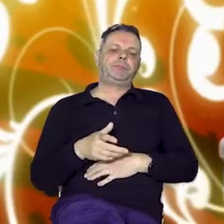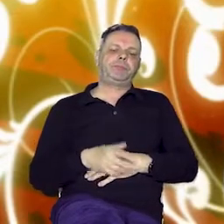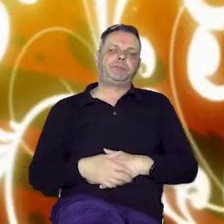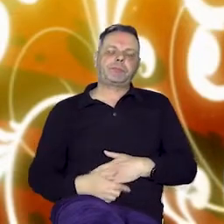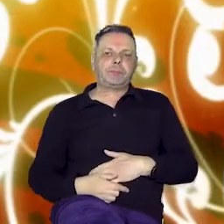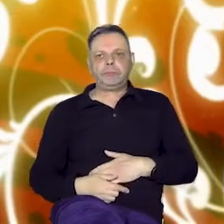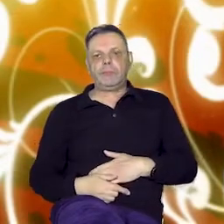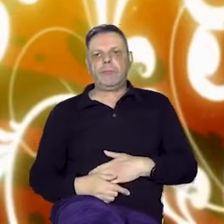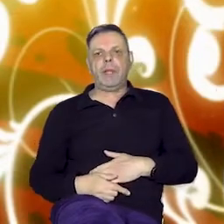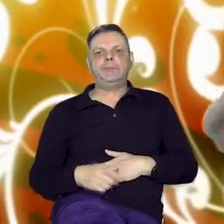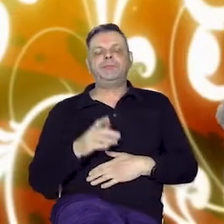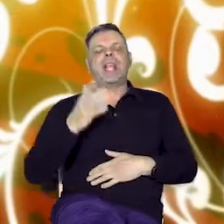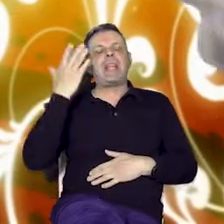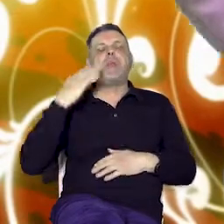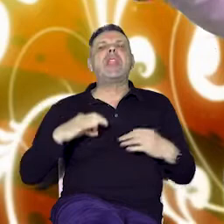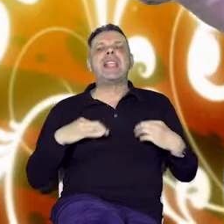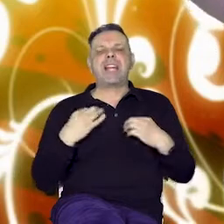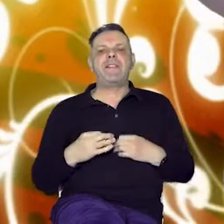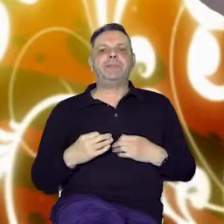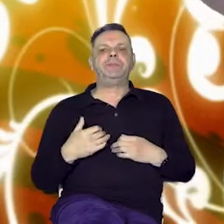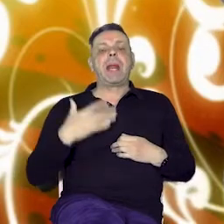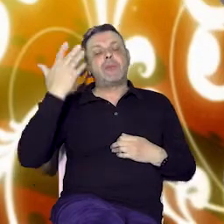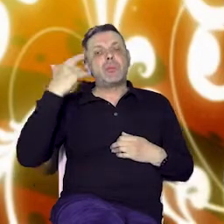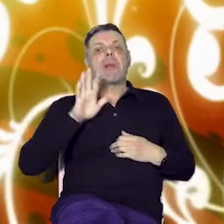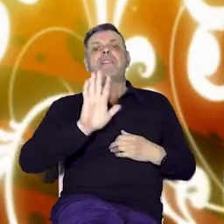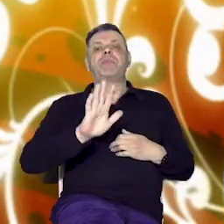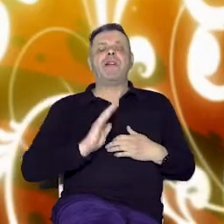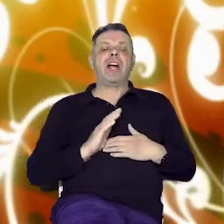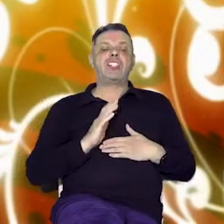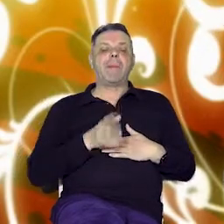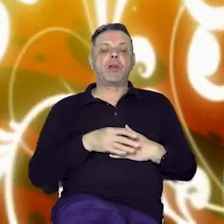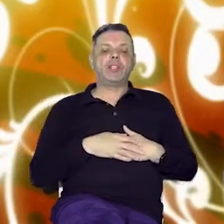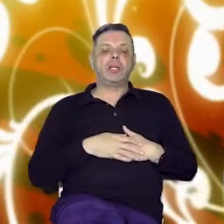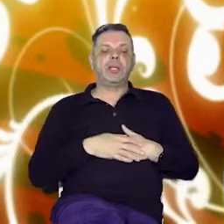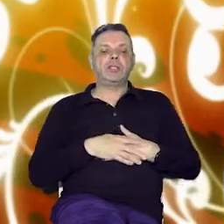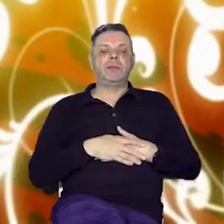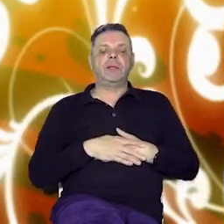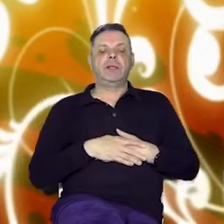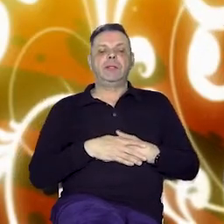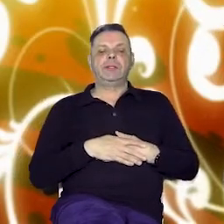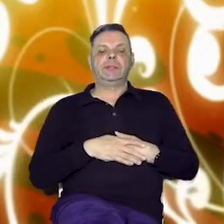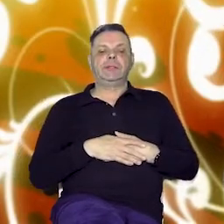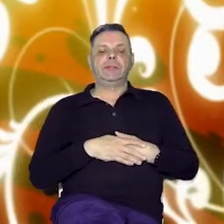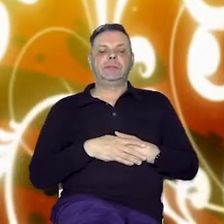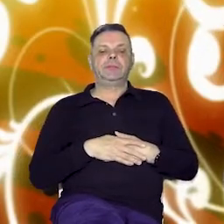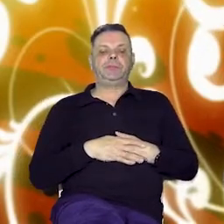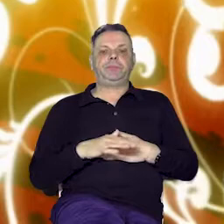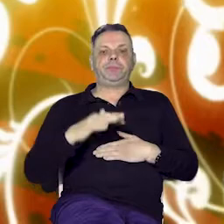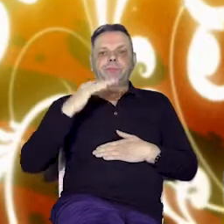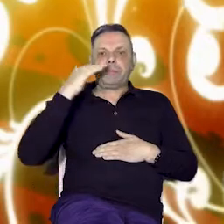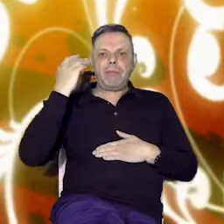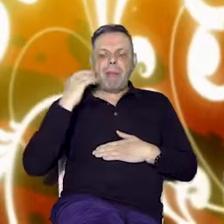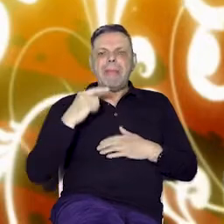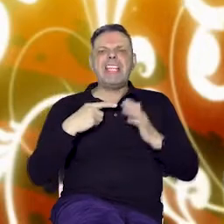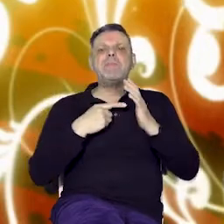Ne zaboravite, vaša mokraća, nastavit ćemo poslije reklama, vaša mokraća, već njen miris i izgled